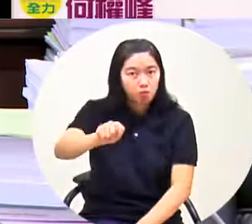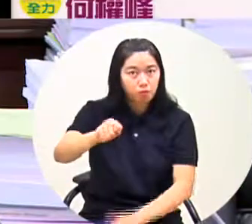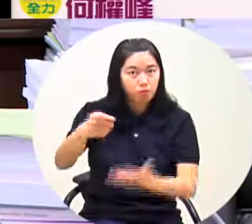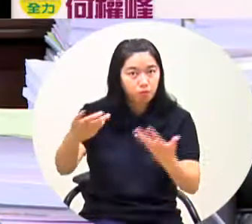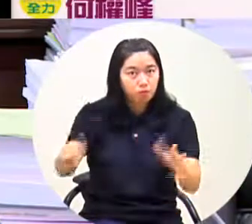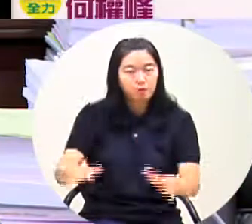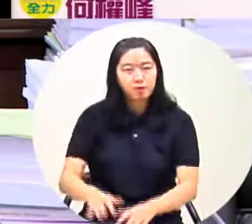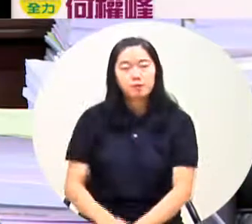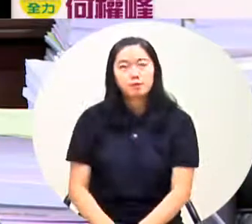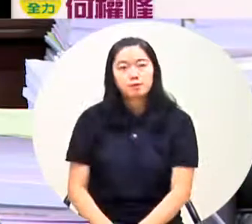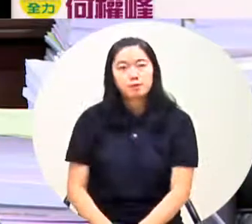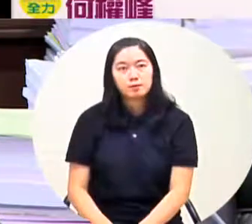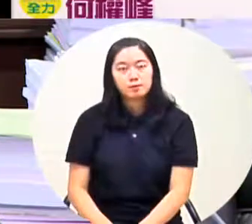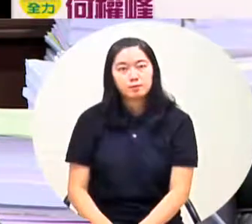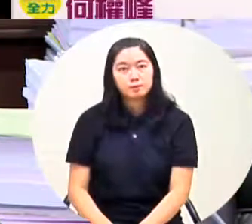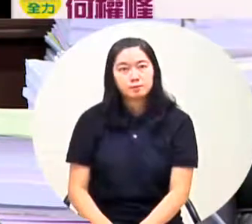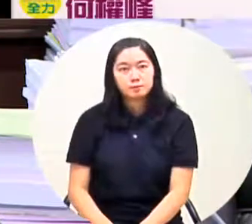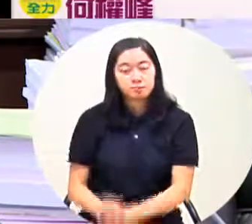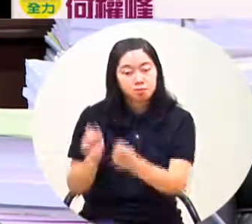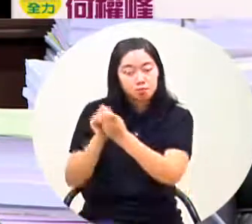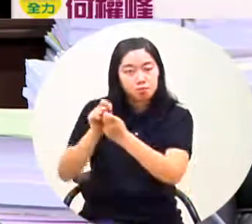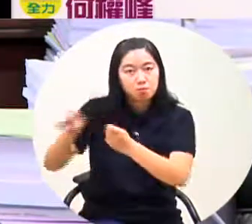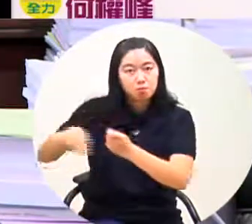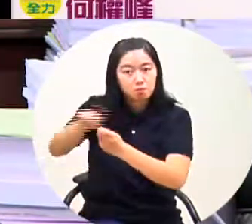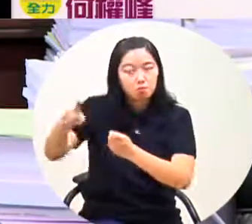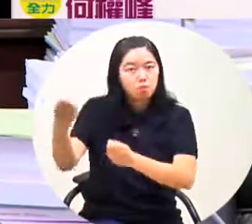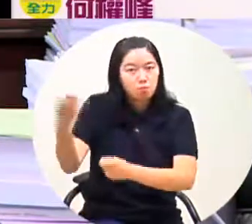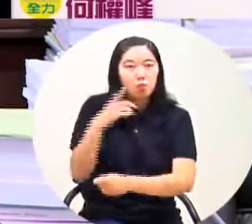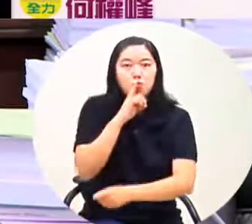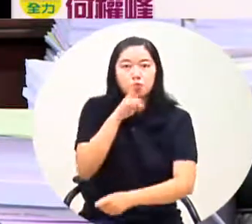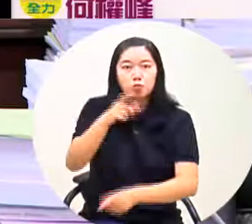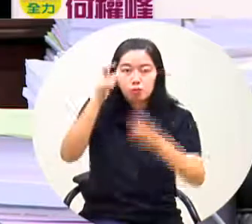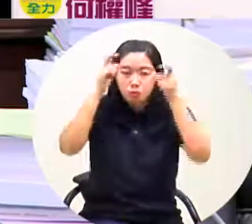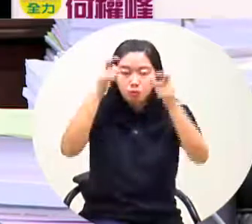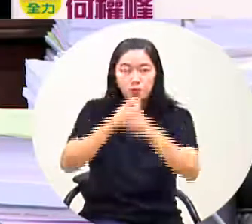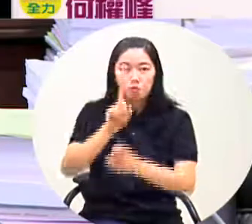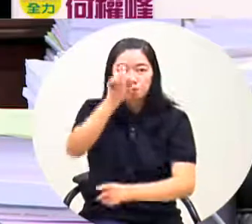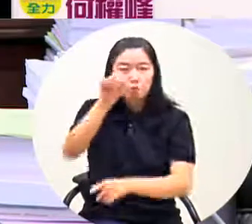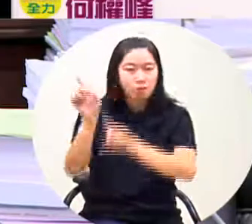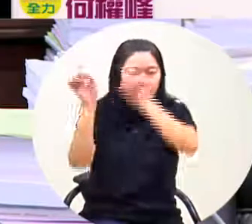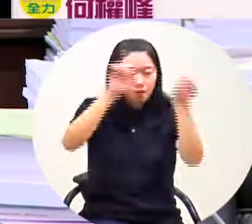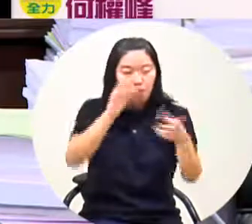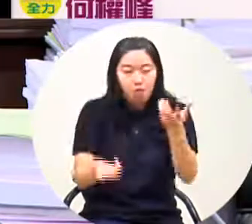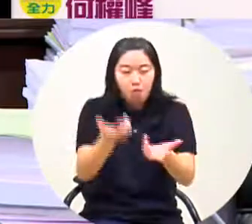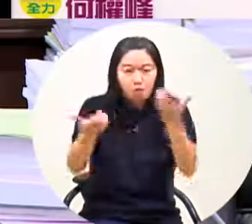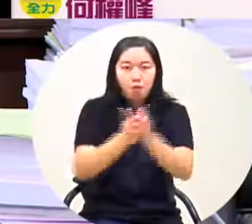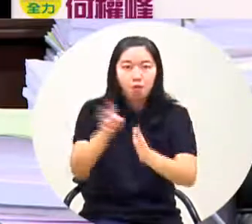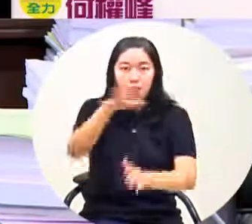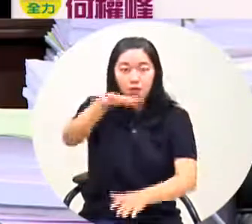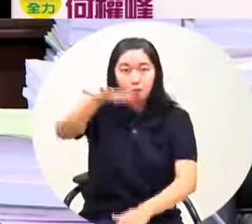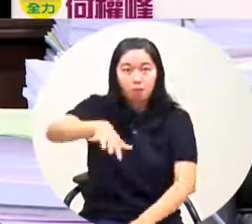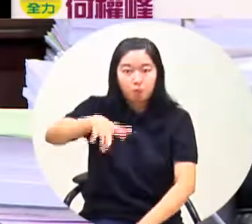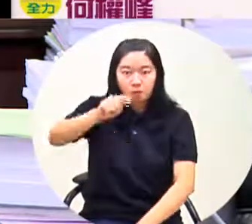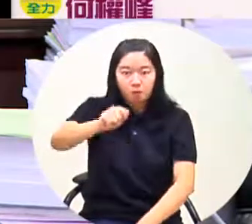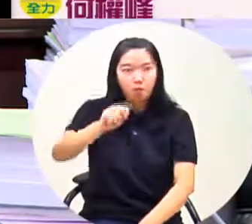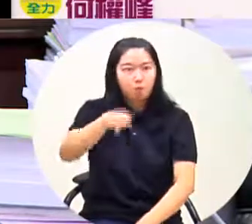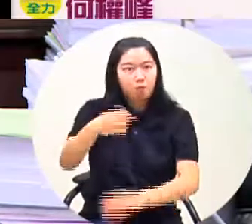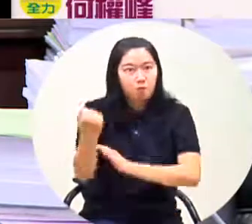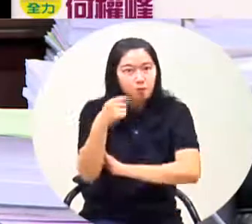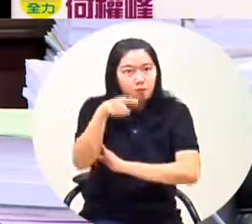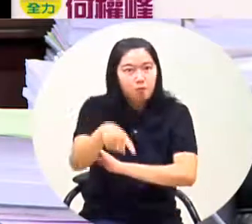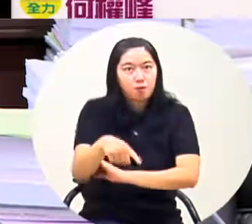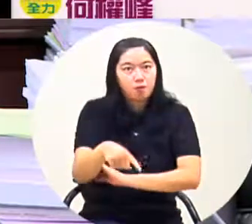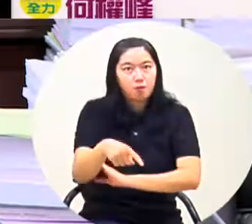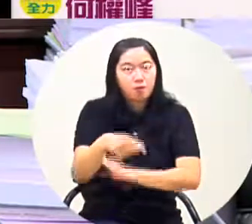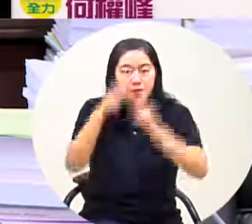五千多吨。那目前大家也都跟我们说高雄一天就可以烧5000多吨的垃圾，其实应该高雄应该来努力解决台湾现在的